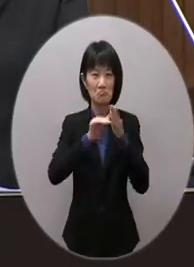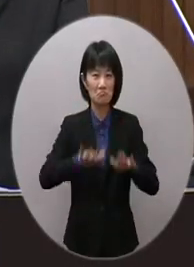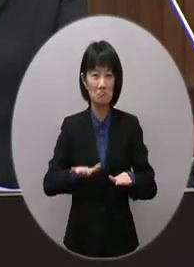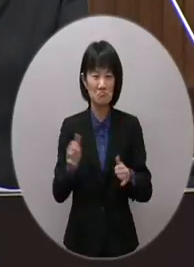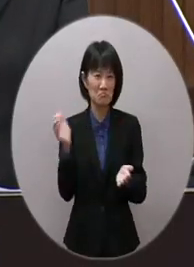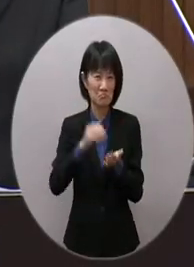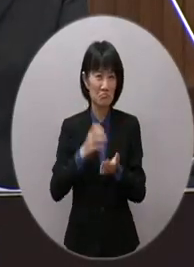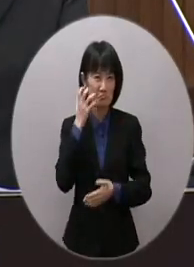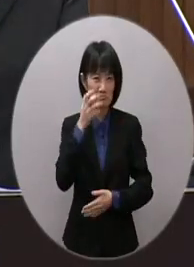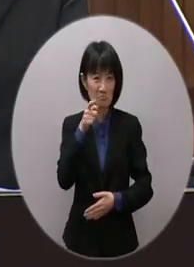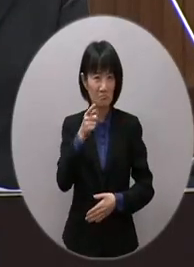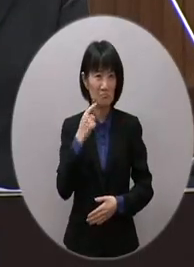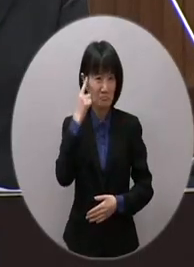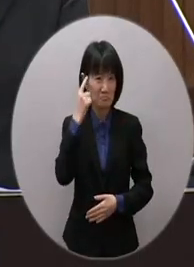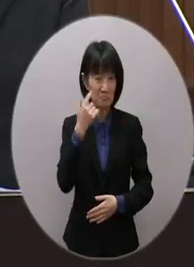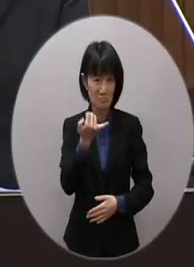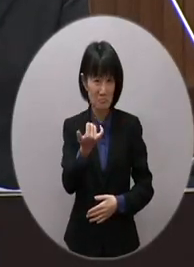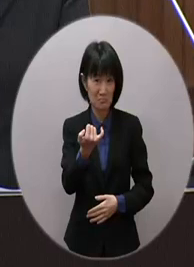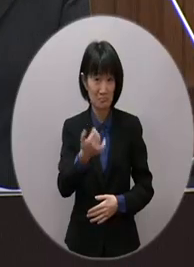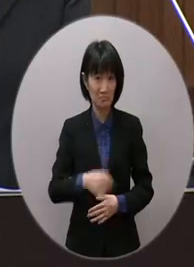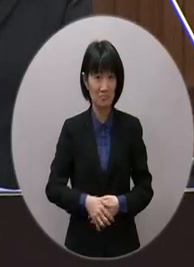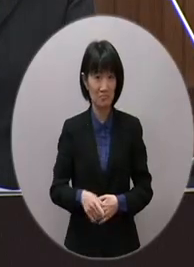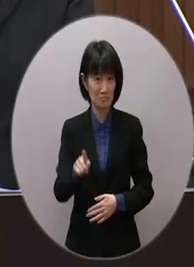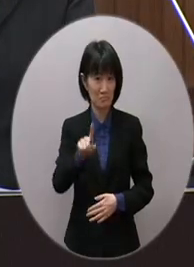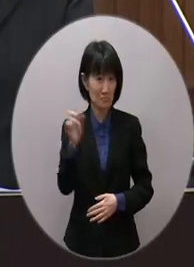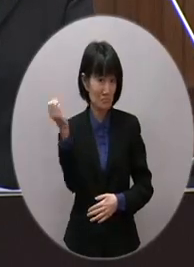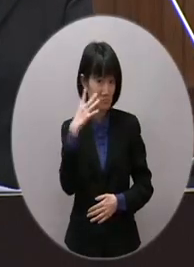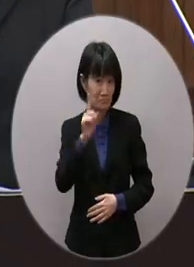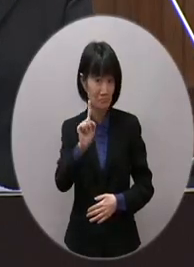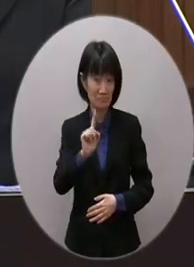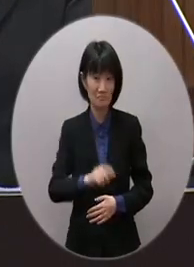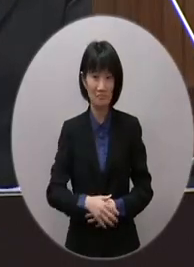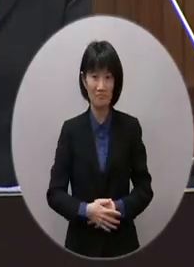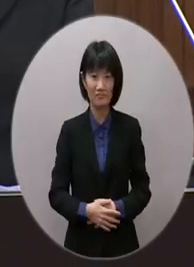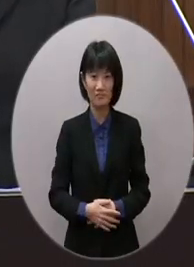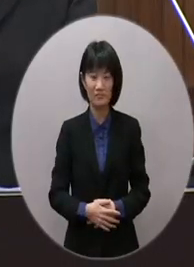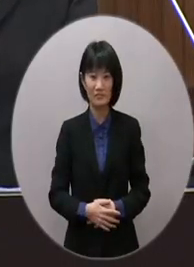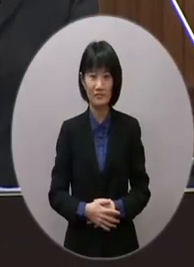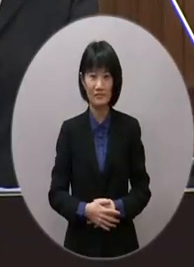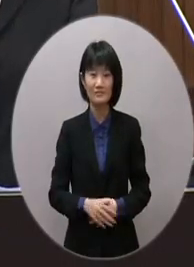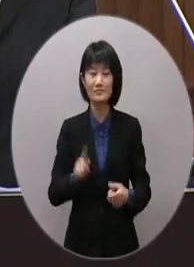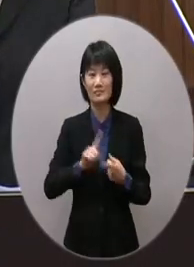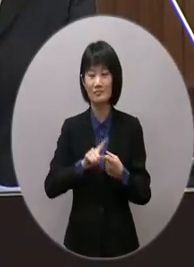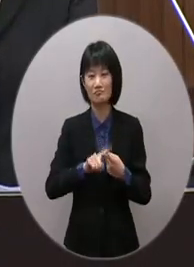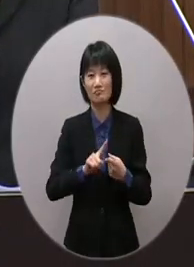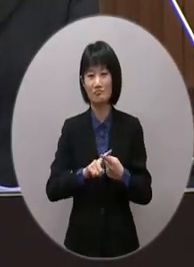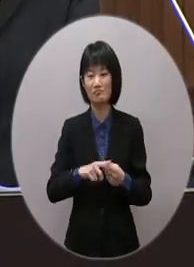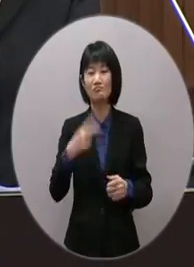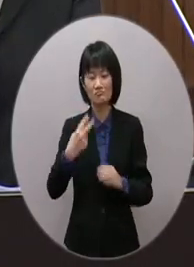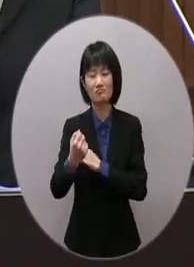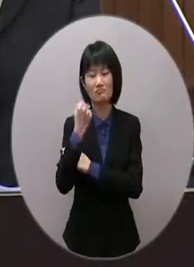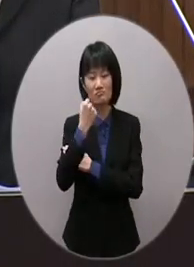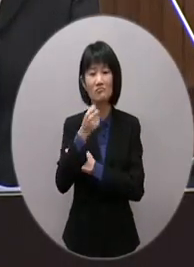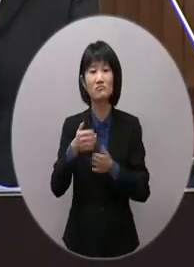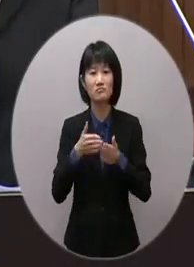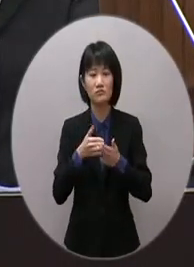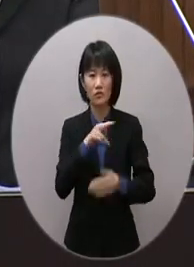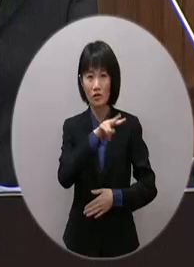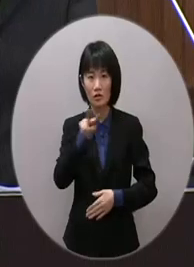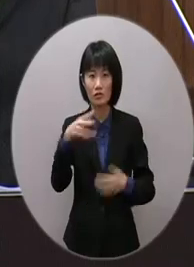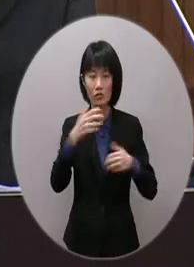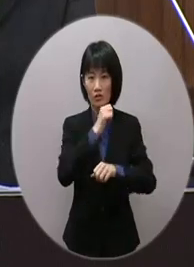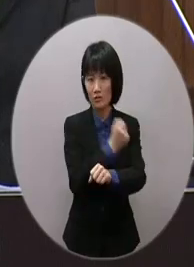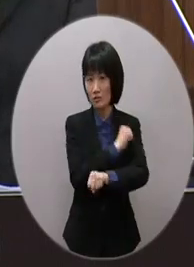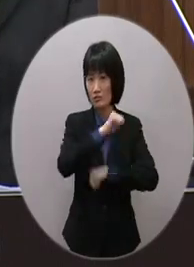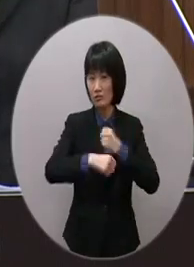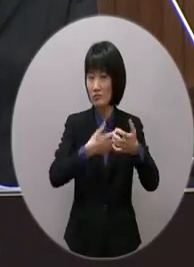果，你觉得成效好不好？你所知的 还有待努力， 还有待努力哈。因为我看到部分是我们劳